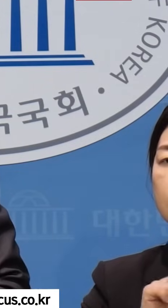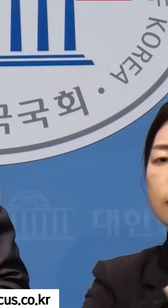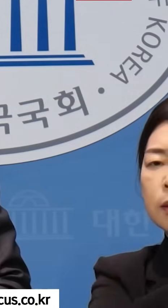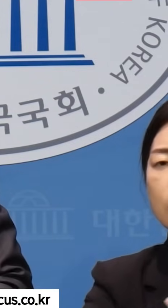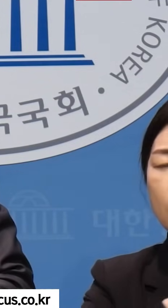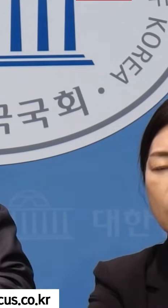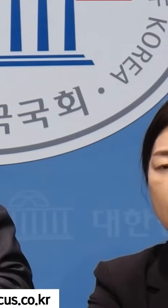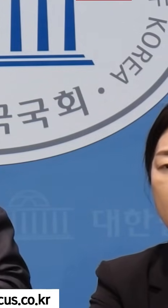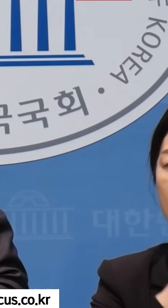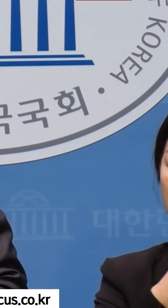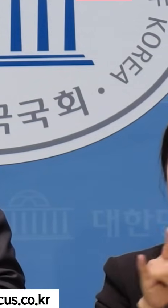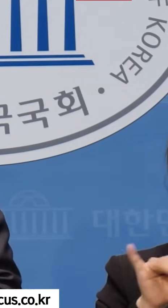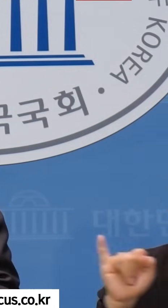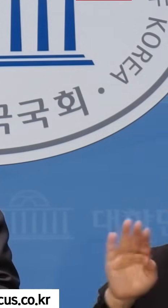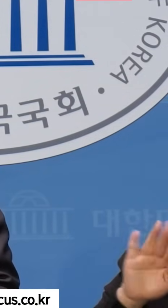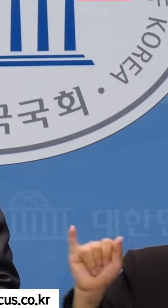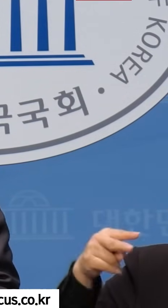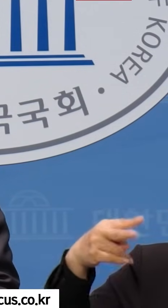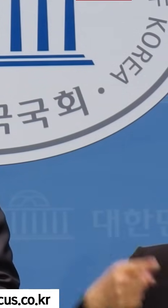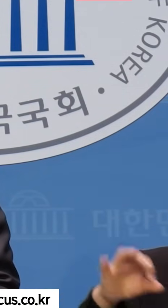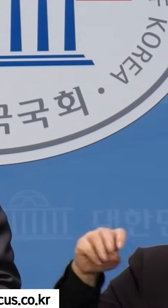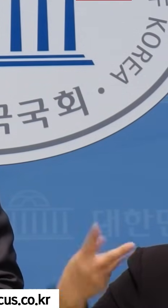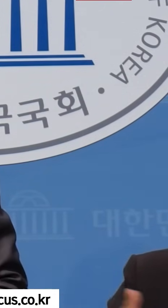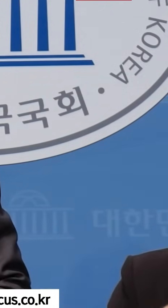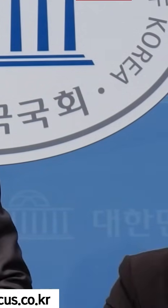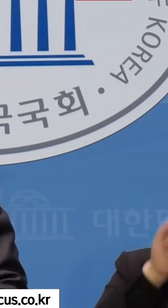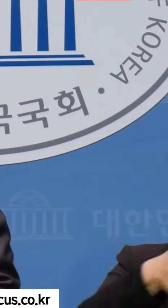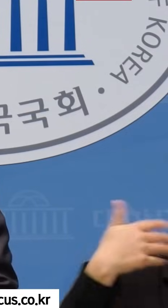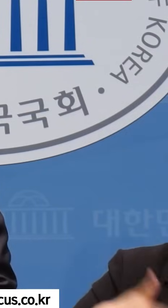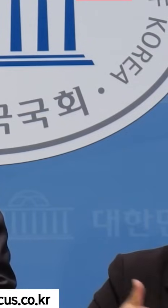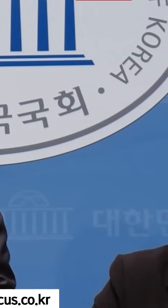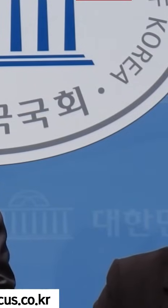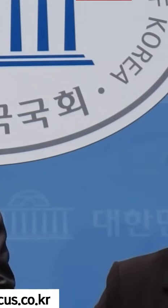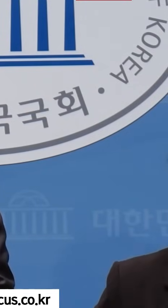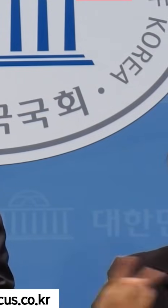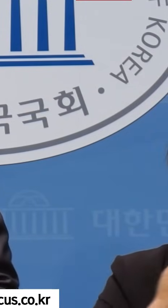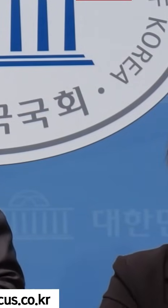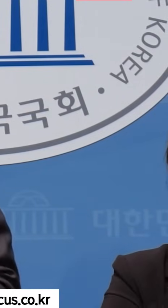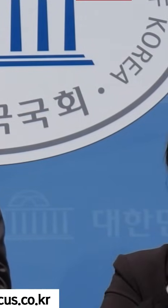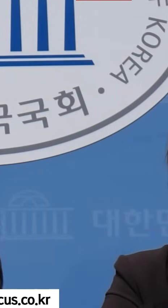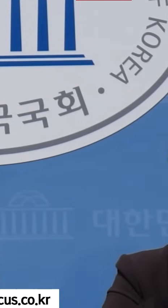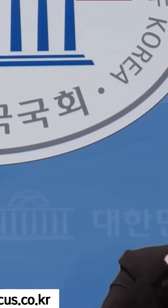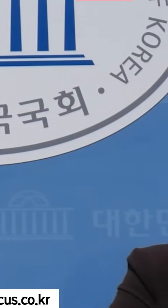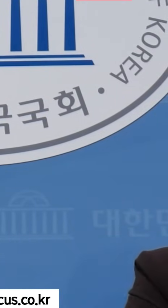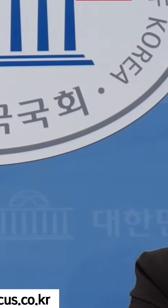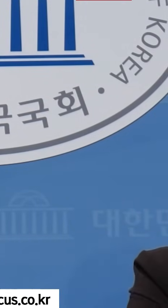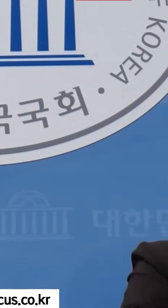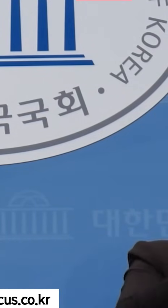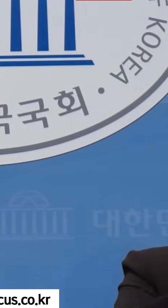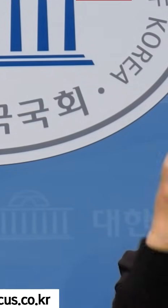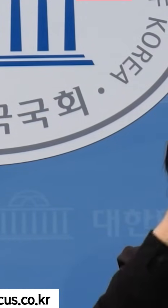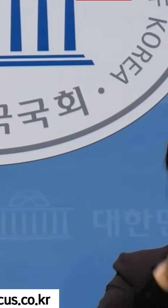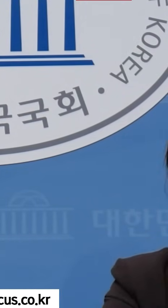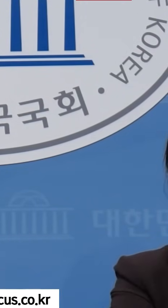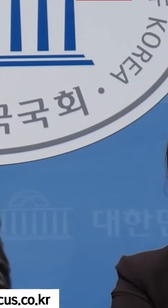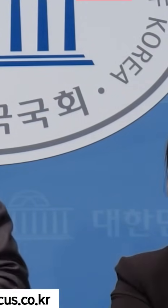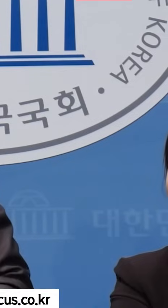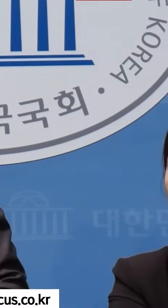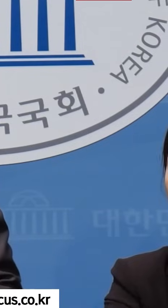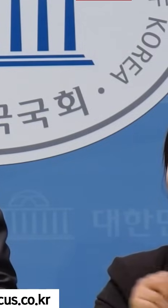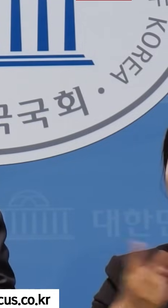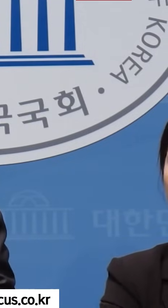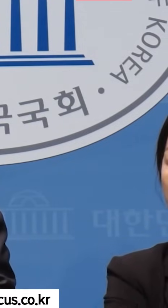데이비드 윤에 대한 미송환과 해외 재산 추적 중단, 권력형 기득권 커넥션이라고 할 수